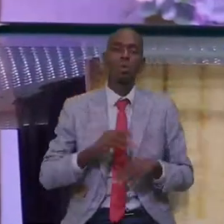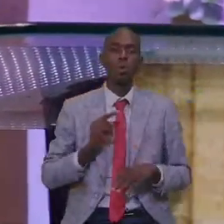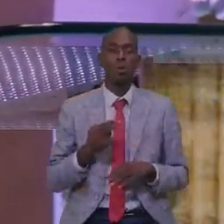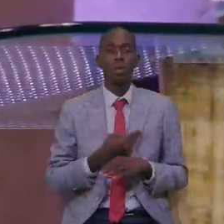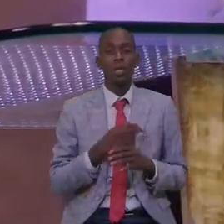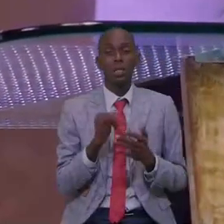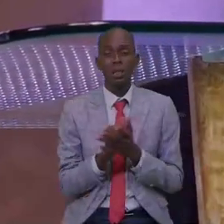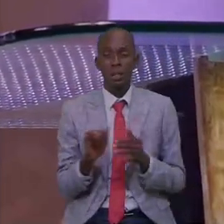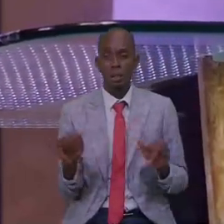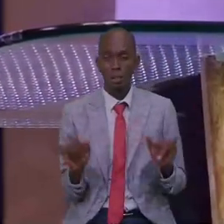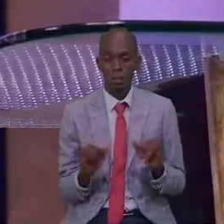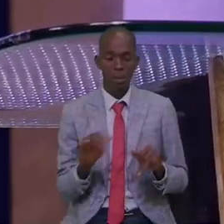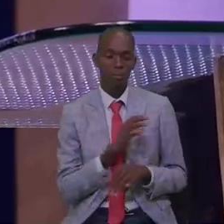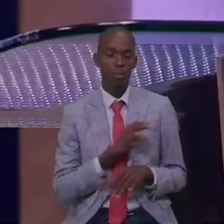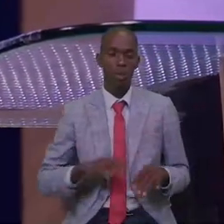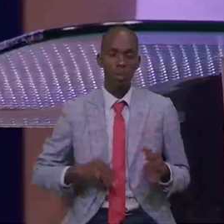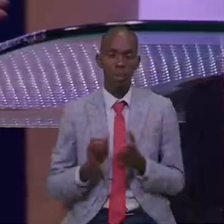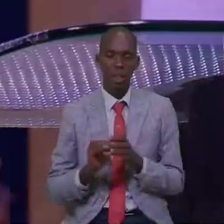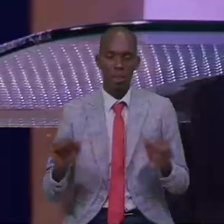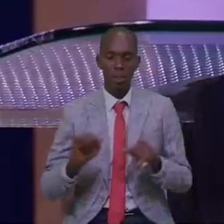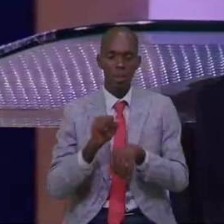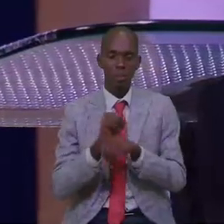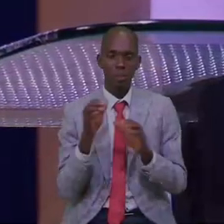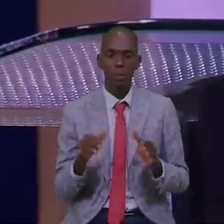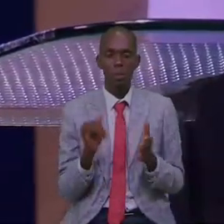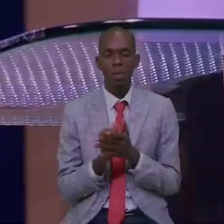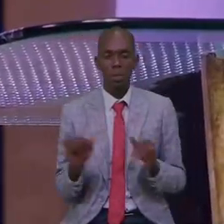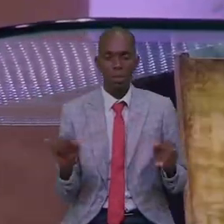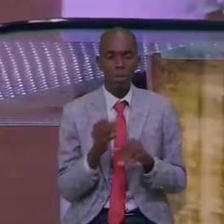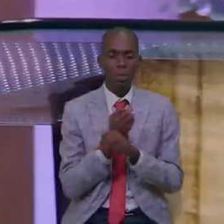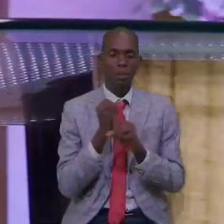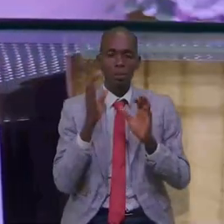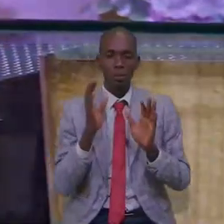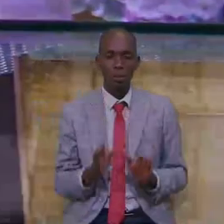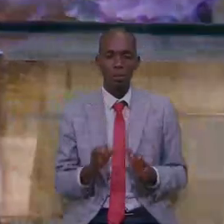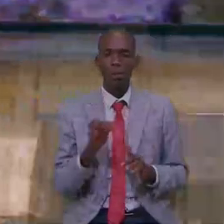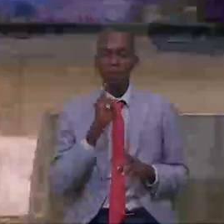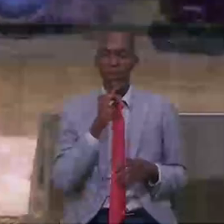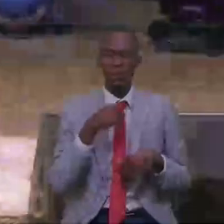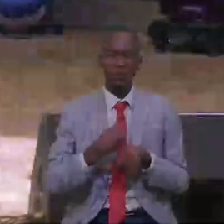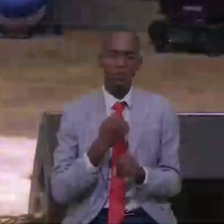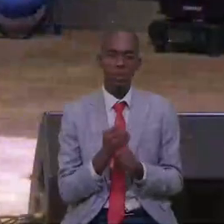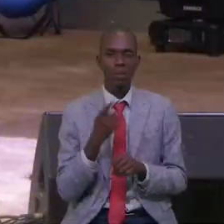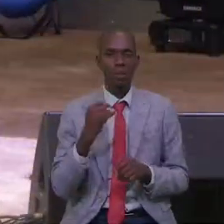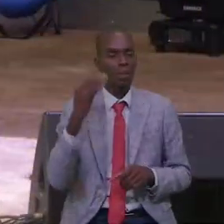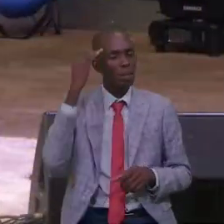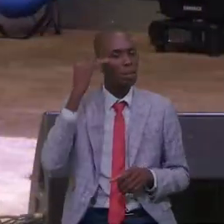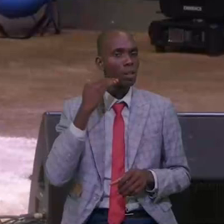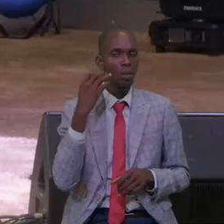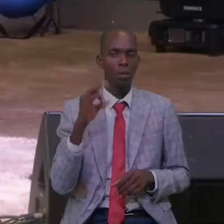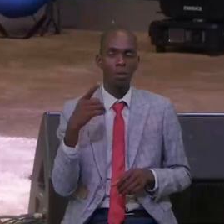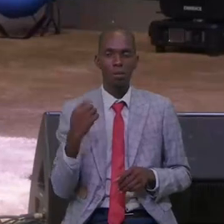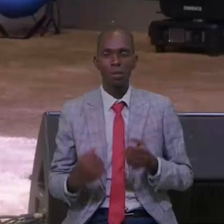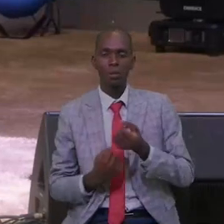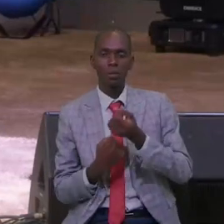même Christ, cette même pierre, ce même sauveur est devenu la principale de l'angle. Nous